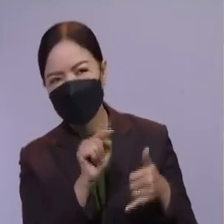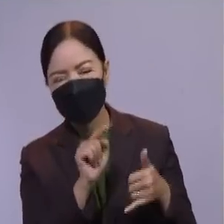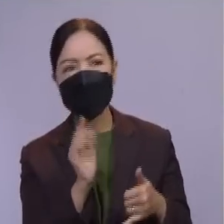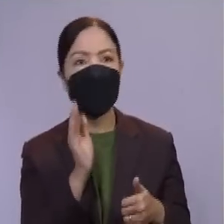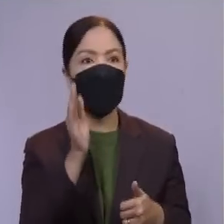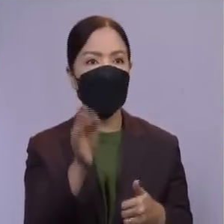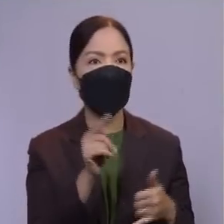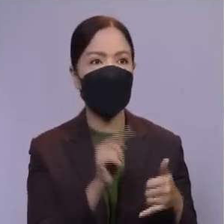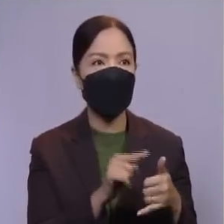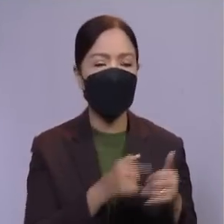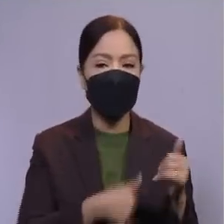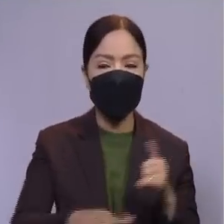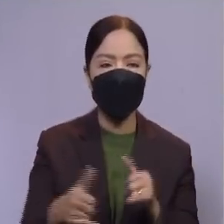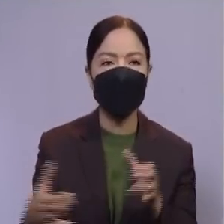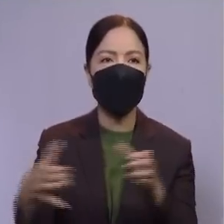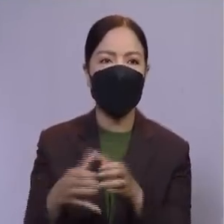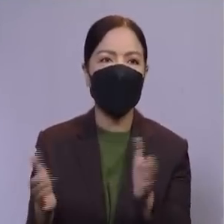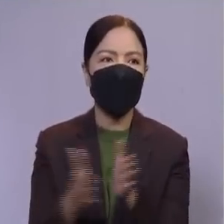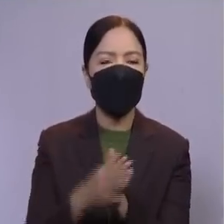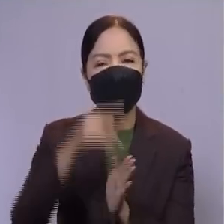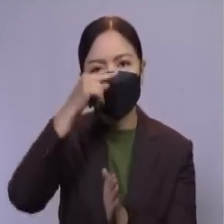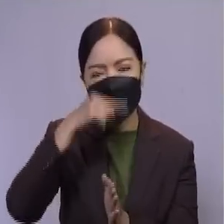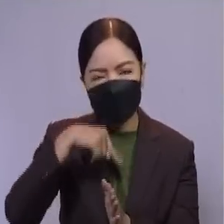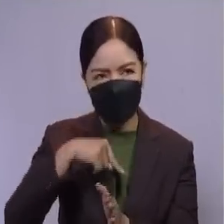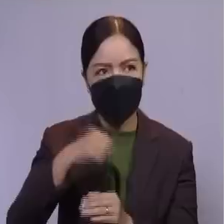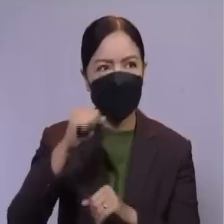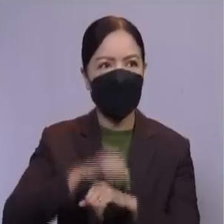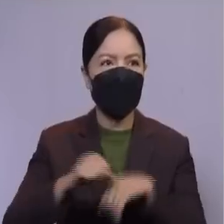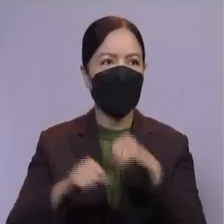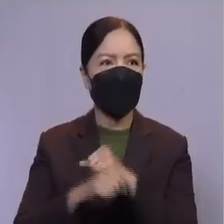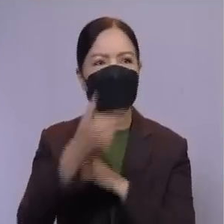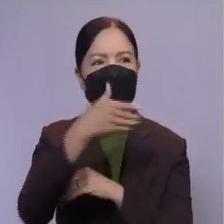นะว่าท่านจะไปรวมไทยสร้างชาติเมื่อไหร่นะคะ